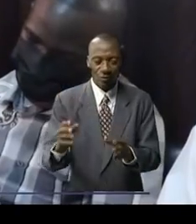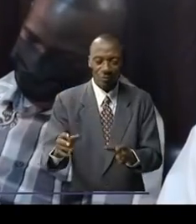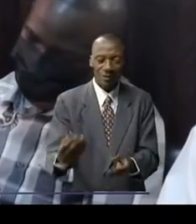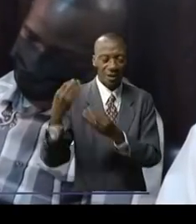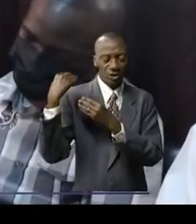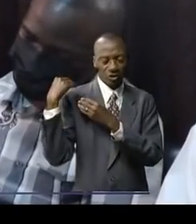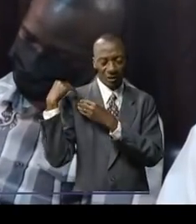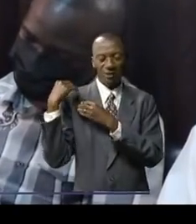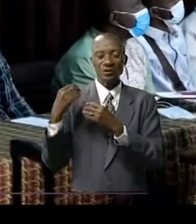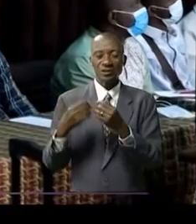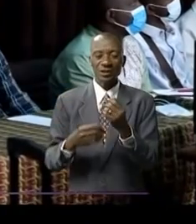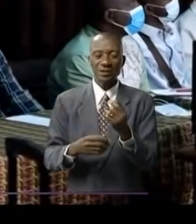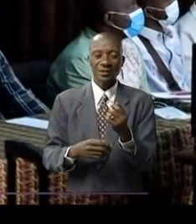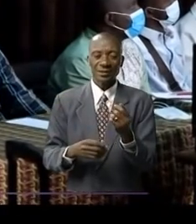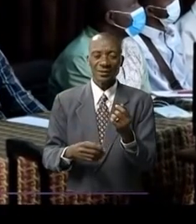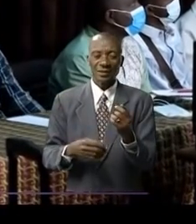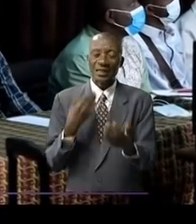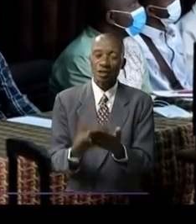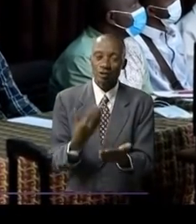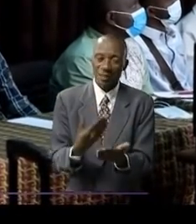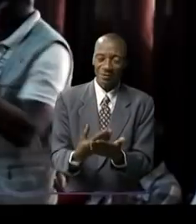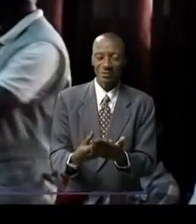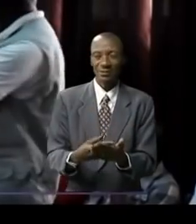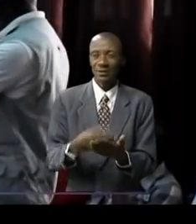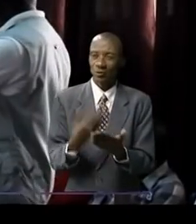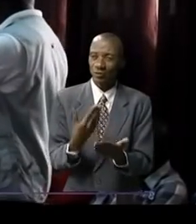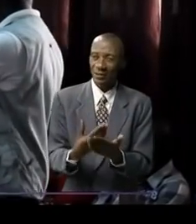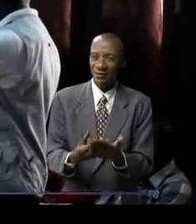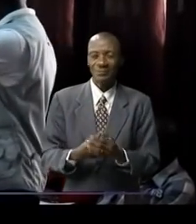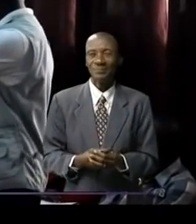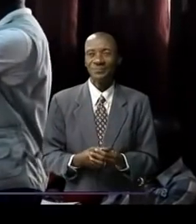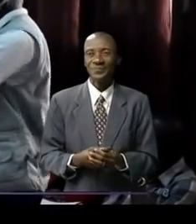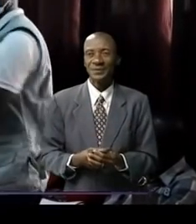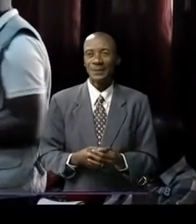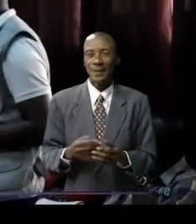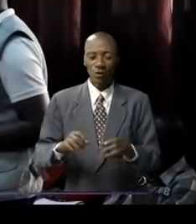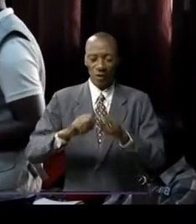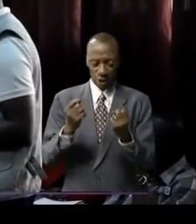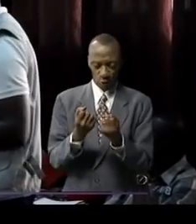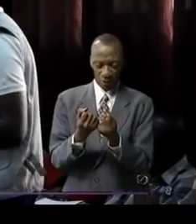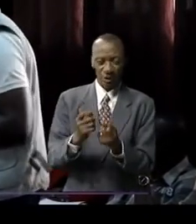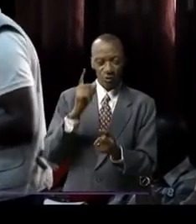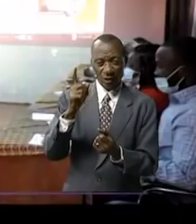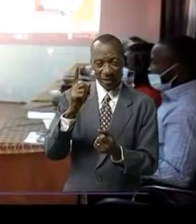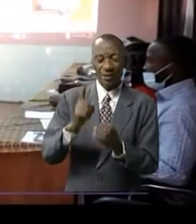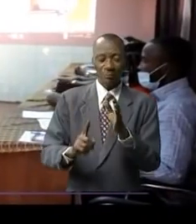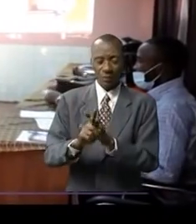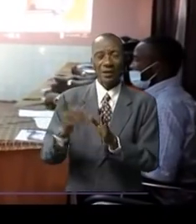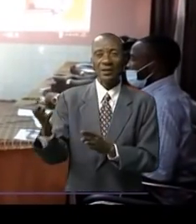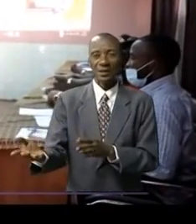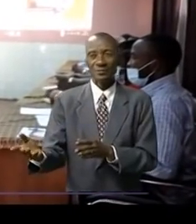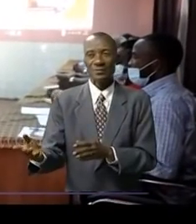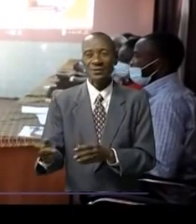de cet hôpital ont profité de cette session médicale organisée par l'association des médecins des urgences, AMU. Pour rappel, l'association des